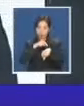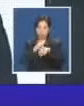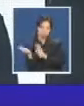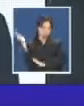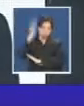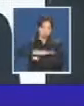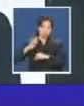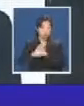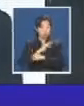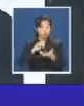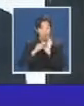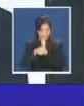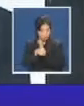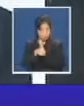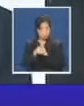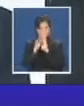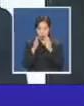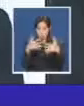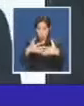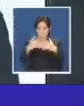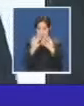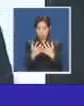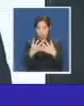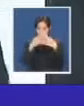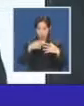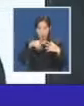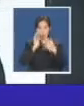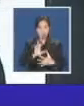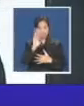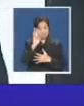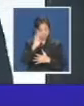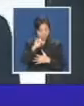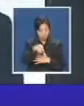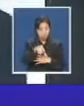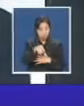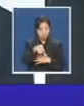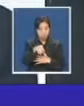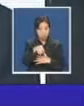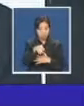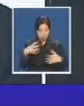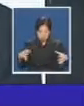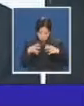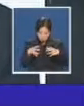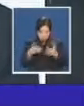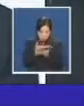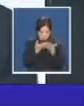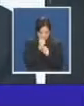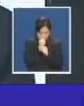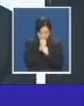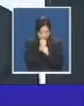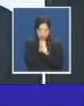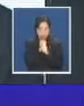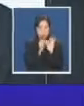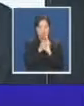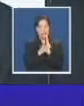คนเหล่านี้ต้องทิ้งงานประจำที่สังกัดของตนเองมาอยู่ร่วมกันทำงานร่วมกันเป็นเวลาถึงห้า